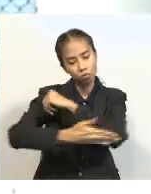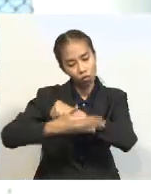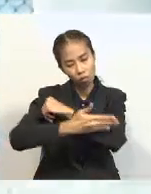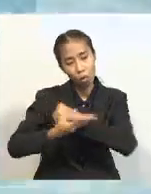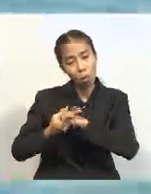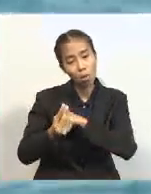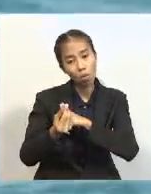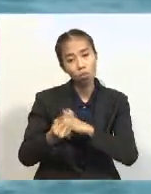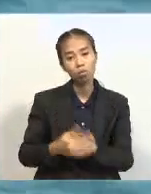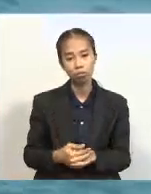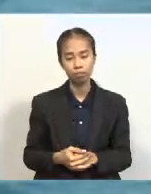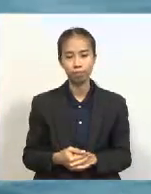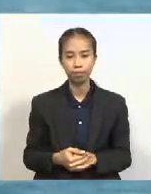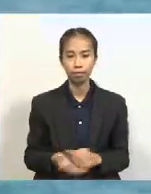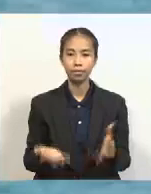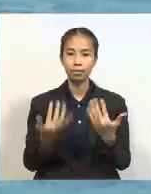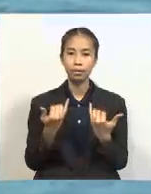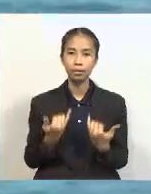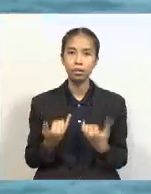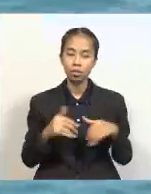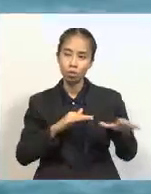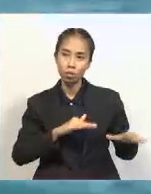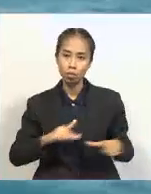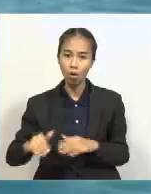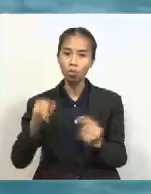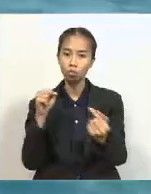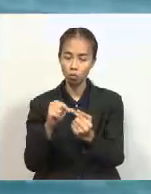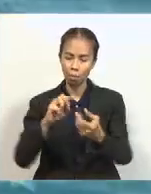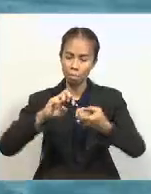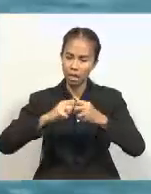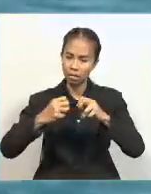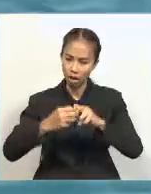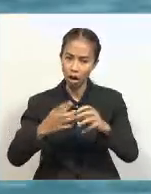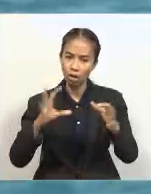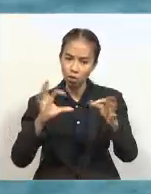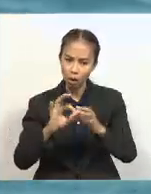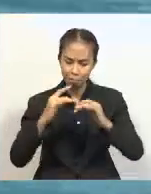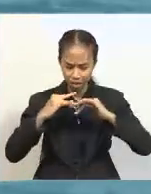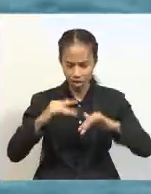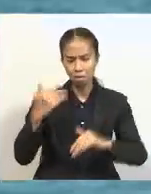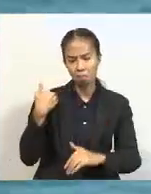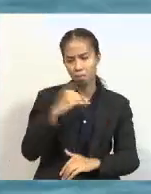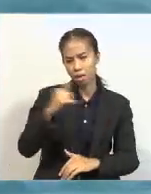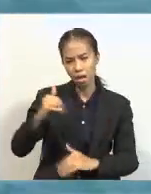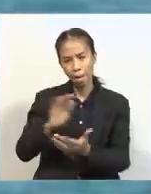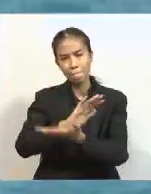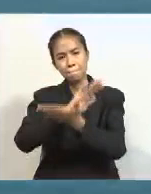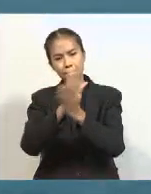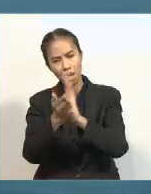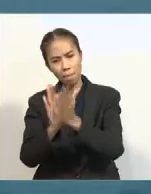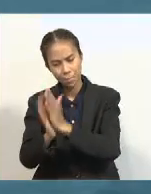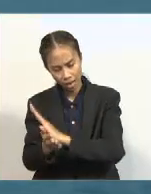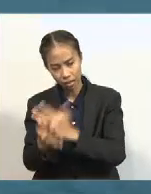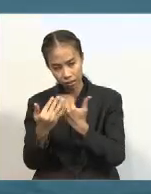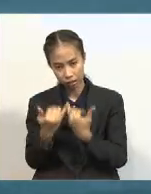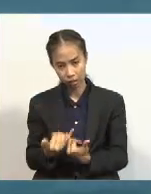สูงนะครับ เพื่อยืนยันความพร้อมรับมือต่อสถานการณ์ด้านความมั่นคงทางทะเลที่เปลี่ยนแปลงได้อย่างมีประสิทธิภาพและร